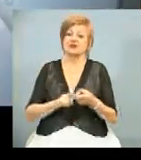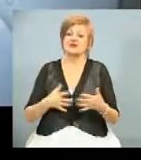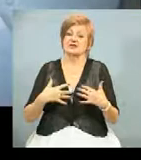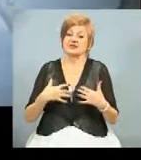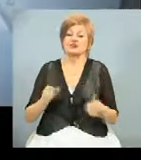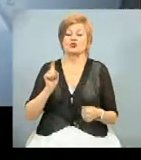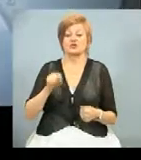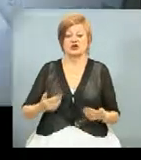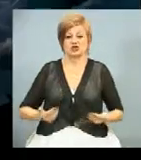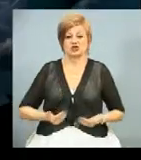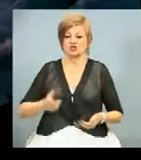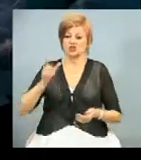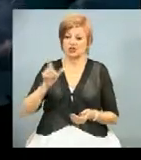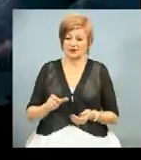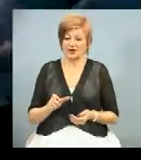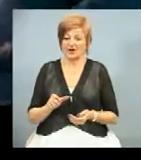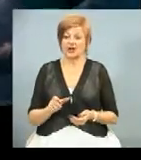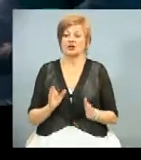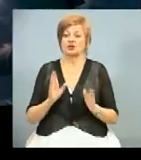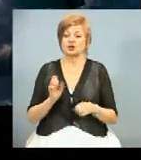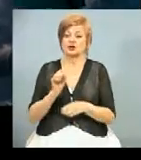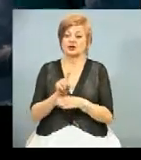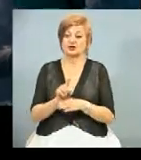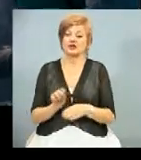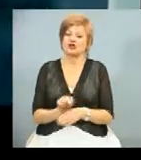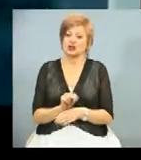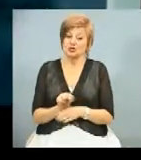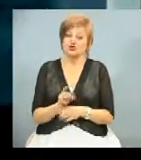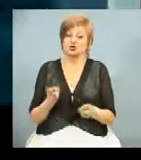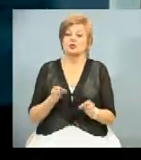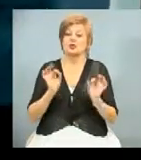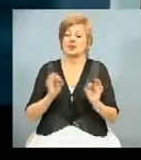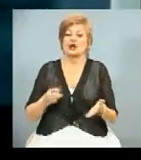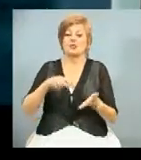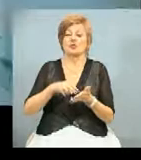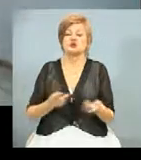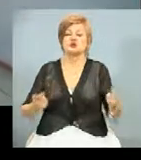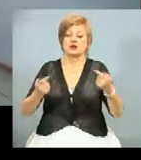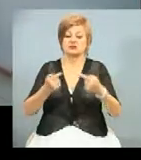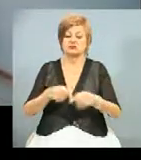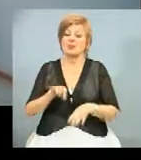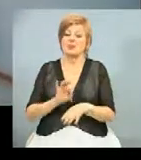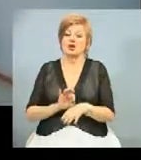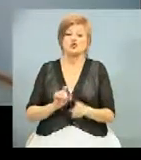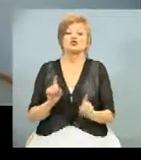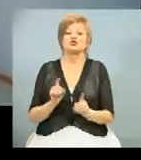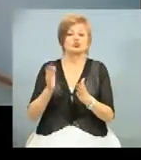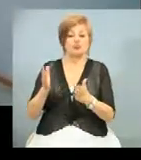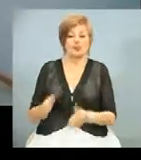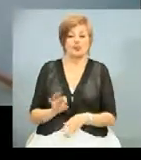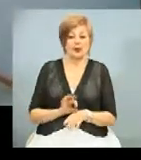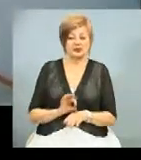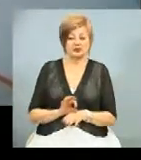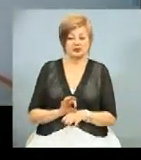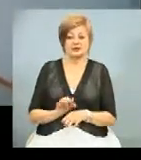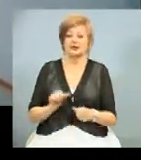а й життя людини. Спершу, ніж призначити лікування, варто встановити діагноз, тобто дізнатись, яке у людини захворювання. Для